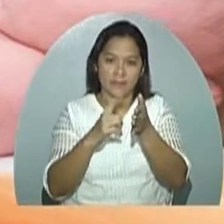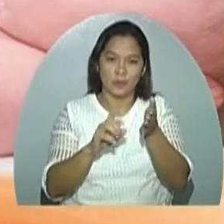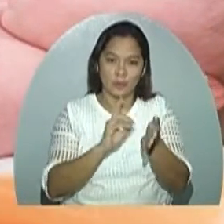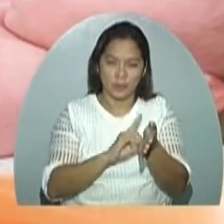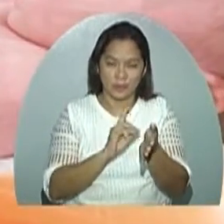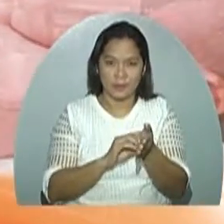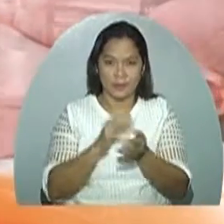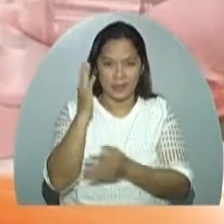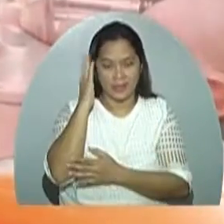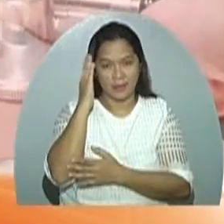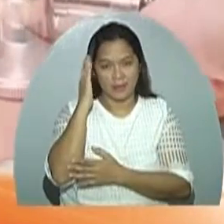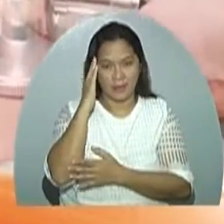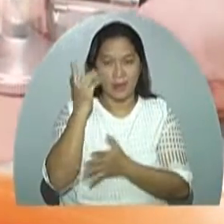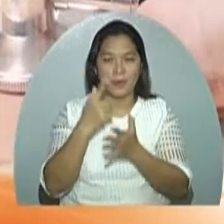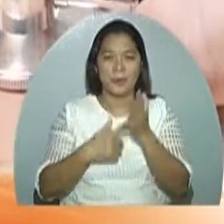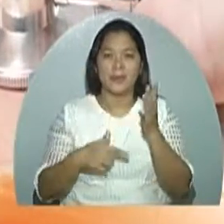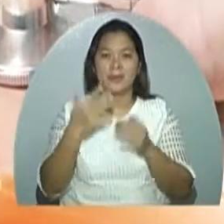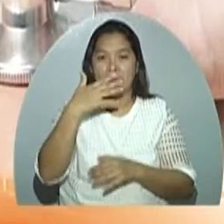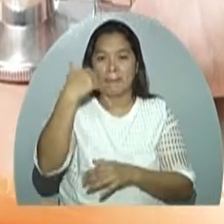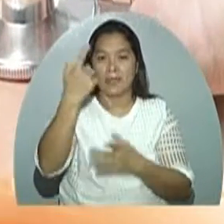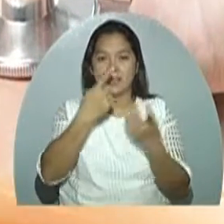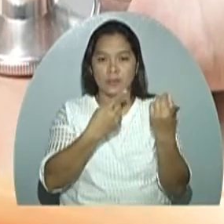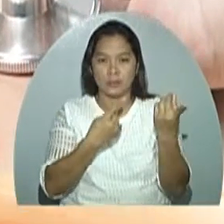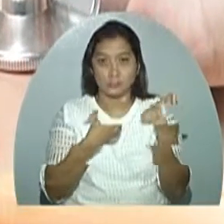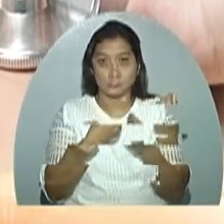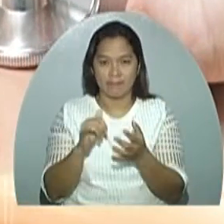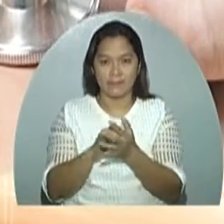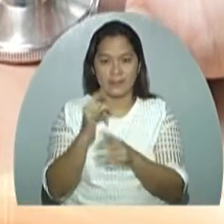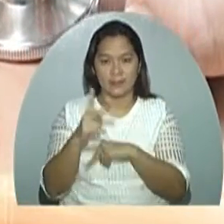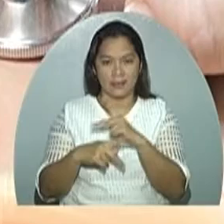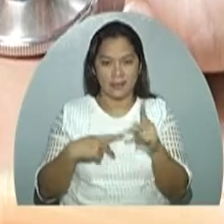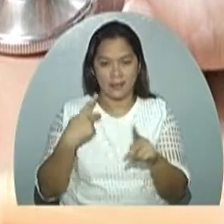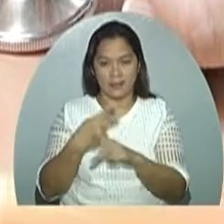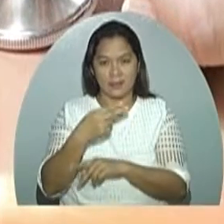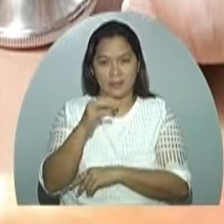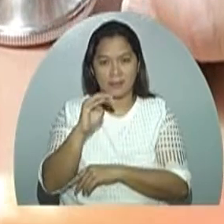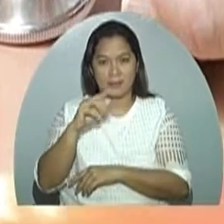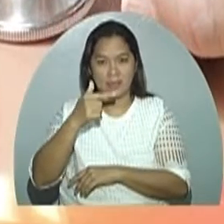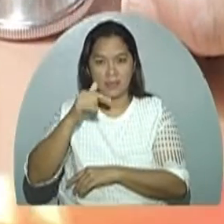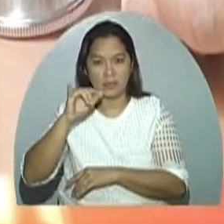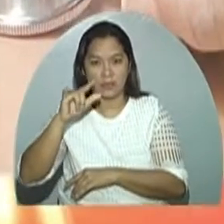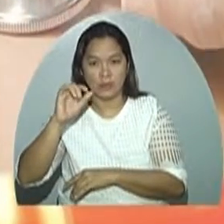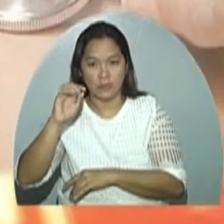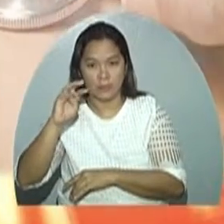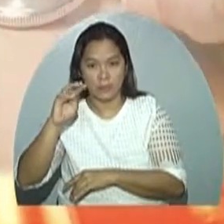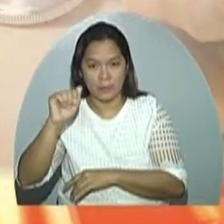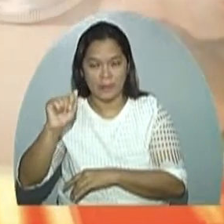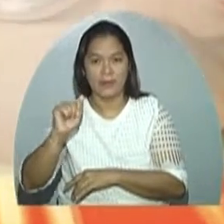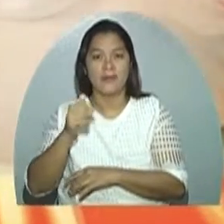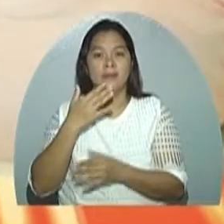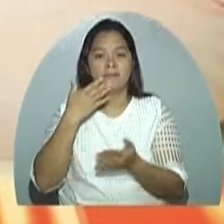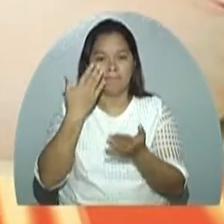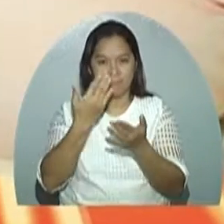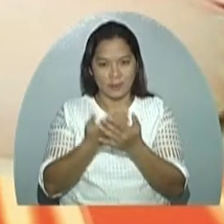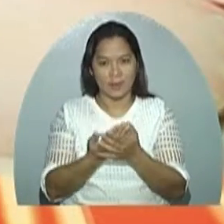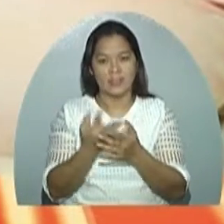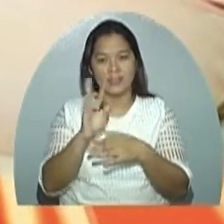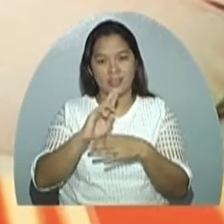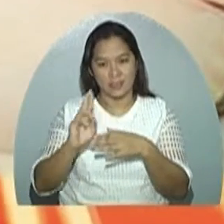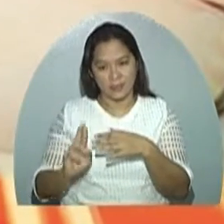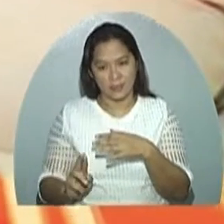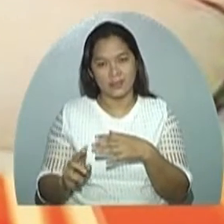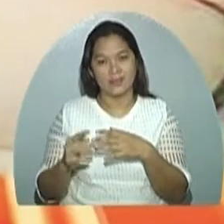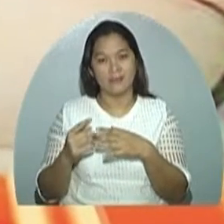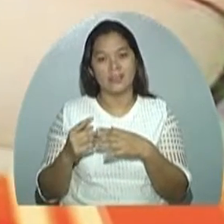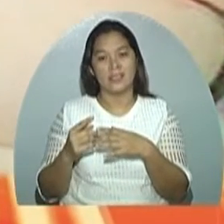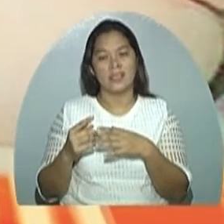sa doktor at malaman kung ano ang dapat gawin para sa ganito mga kaso ng hemangioma. Maganda naman ang prognosis